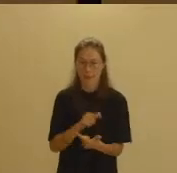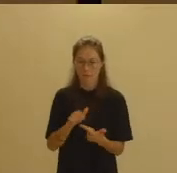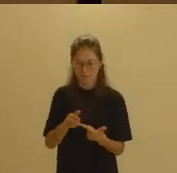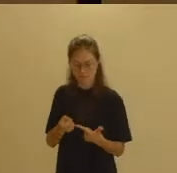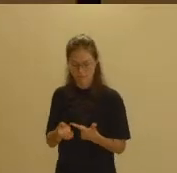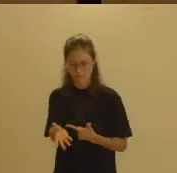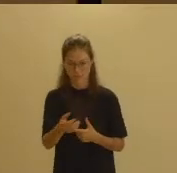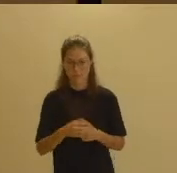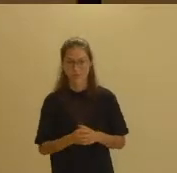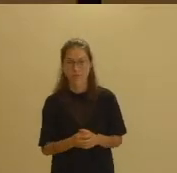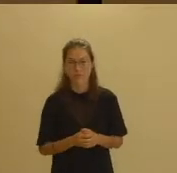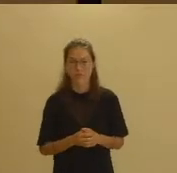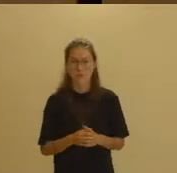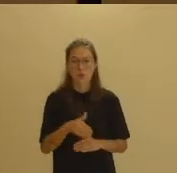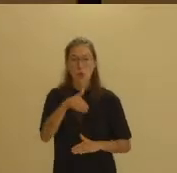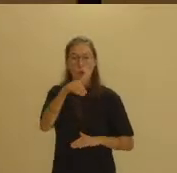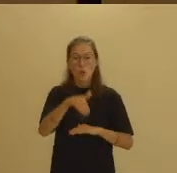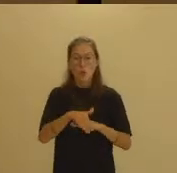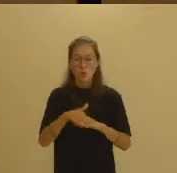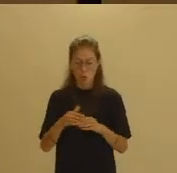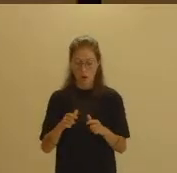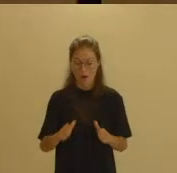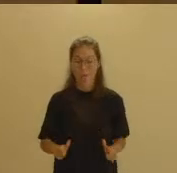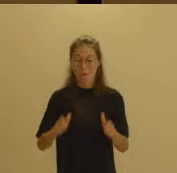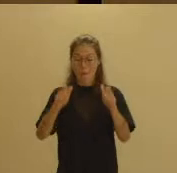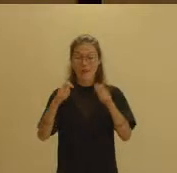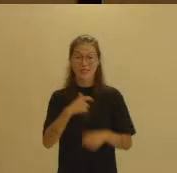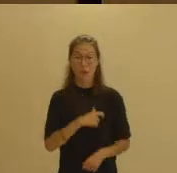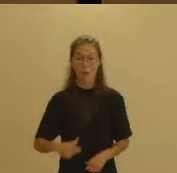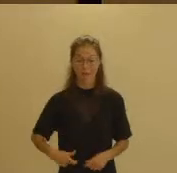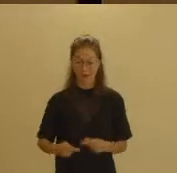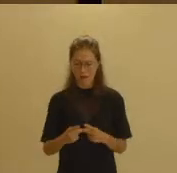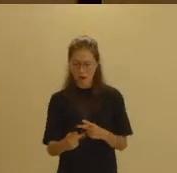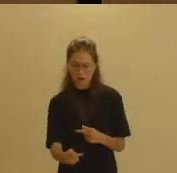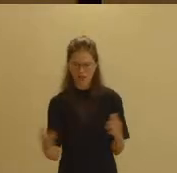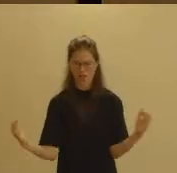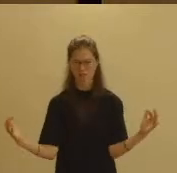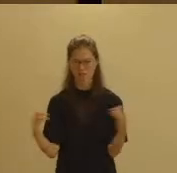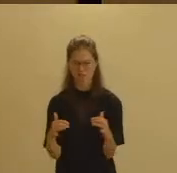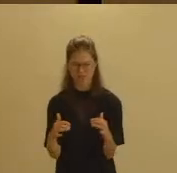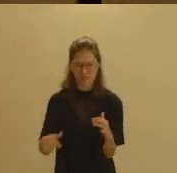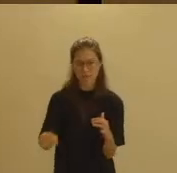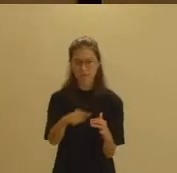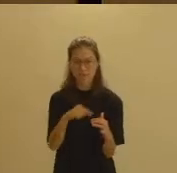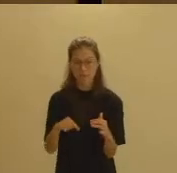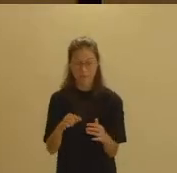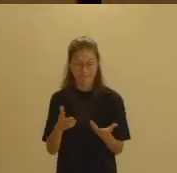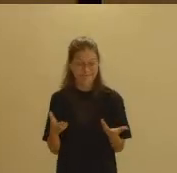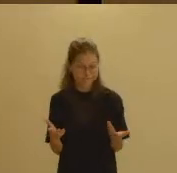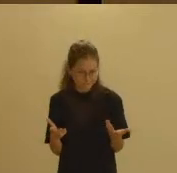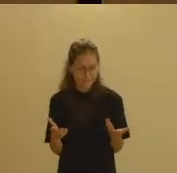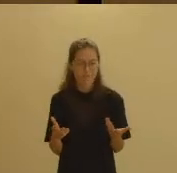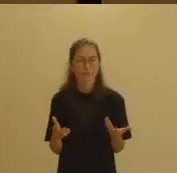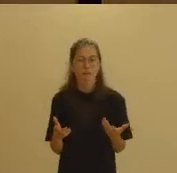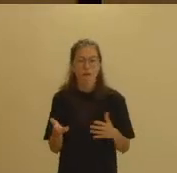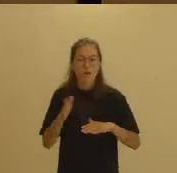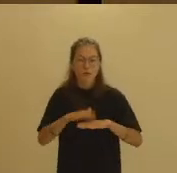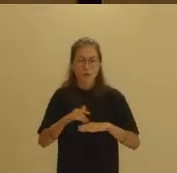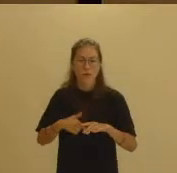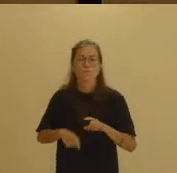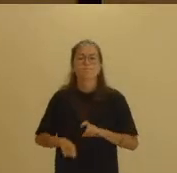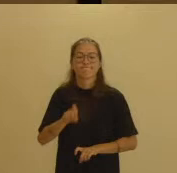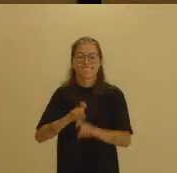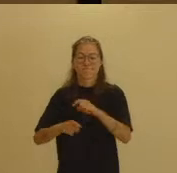Le rassemblement organisé ce soir devant la mairie et l'écho médiatique qui lui a été accordé me conduisent à revenir sur un débat qui a